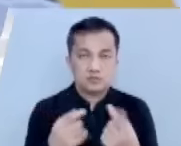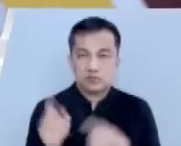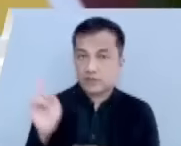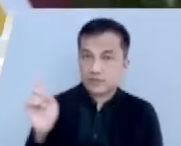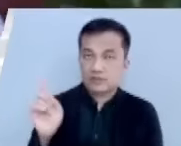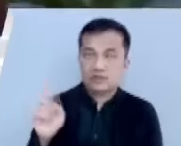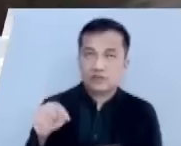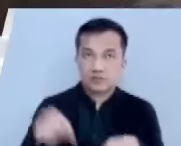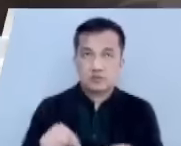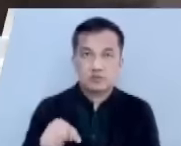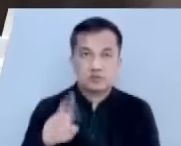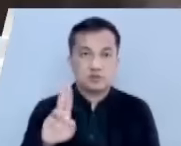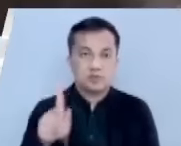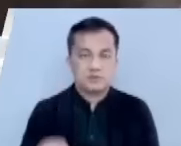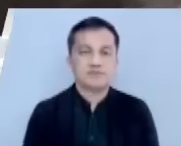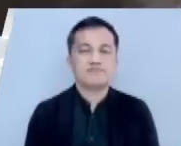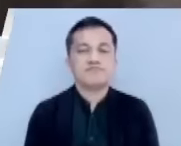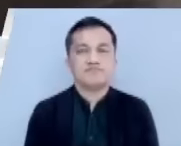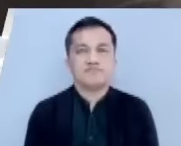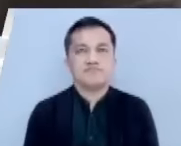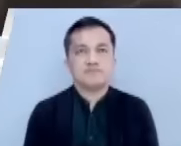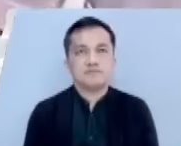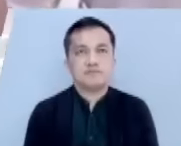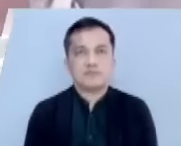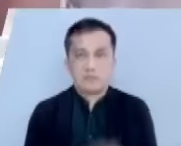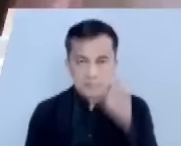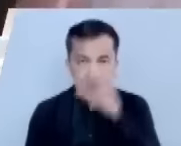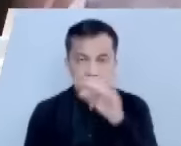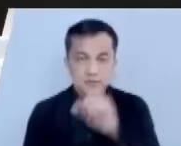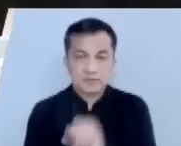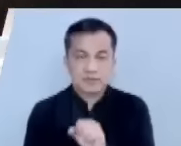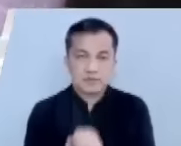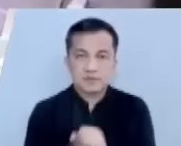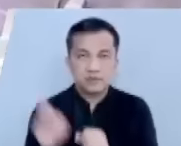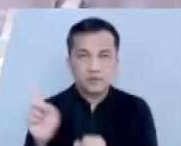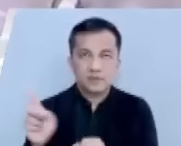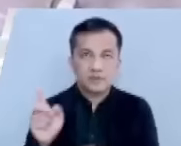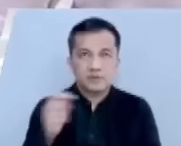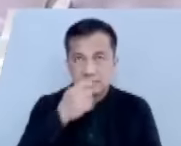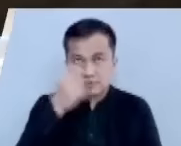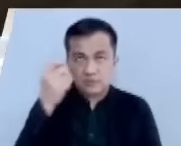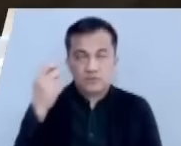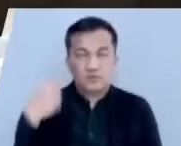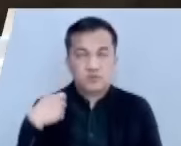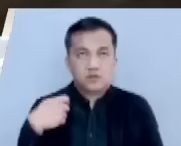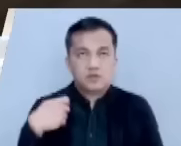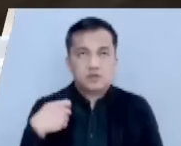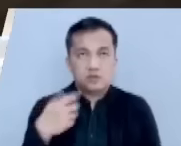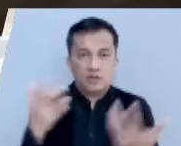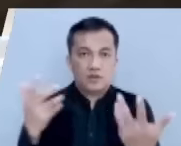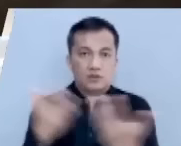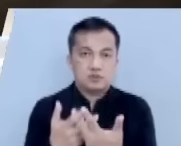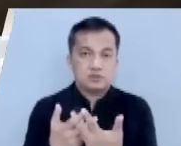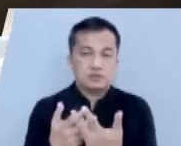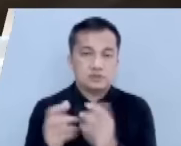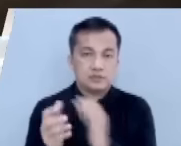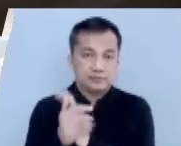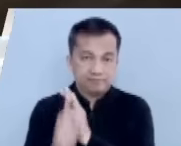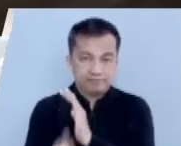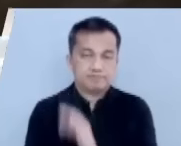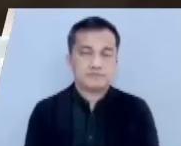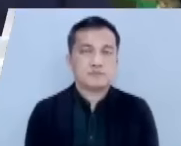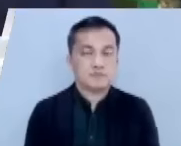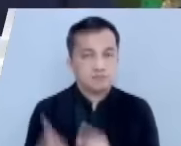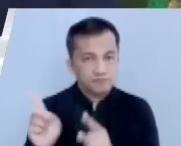the Philippines, mahahanapan ng trabaho ang mga nagsipagtapos ng naaayod sa kanilang kakayahan at kaya